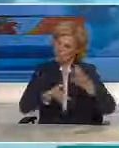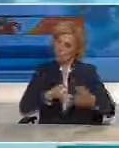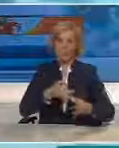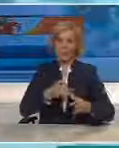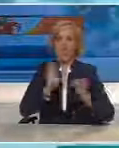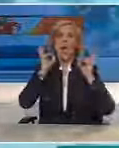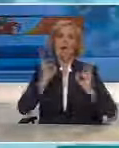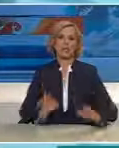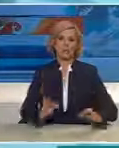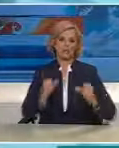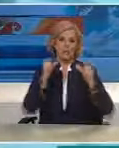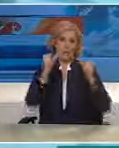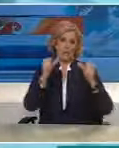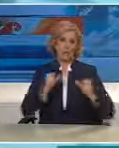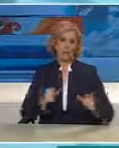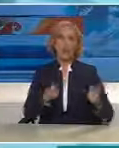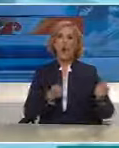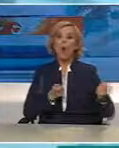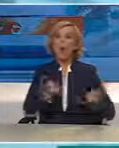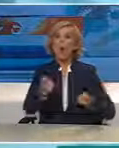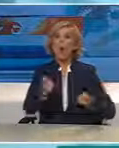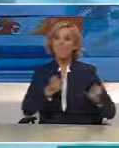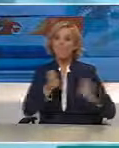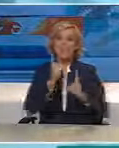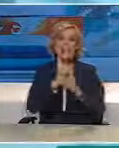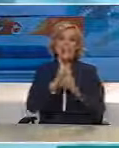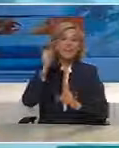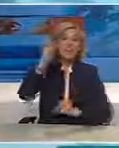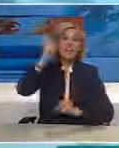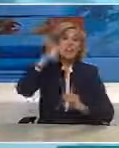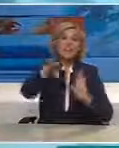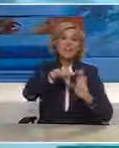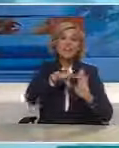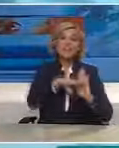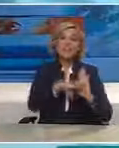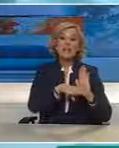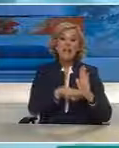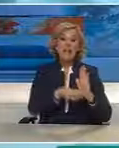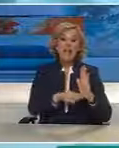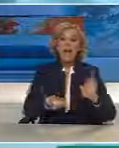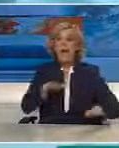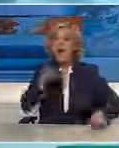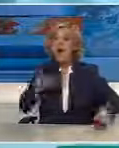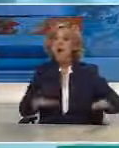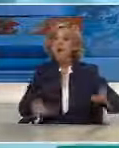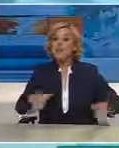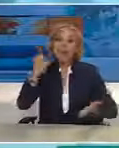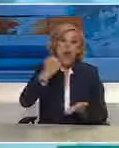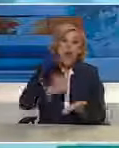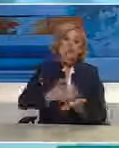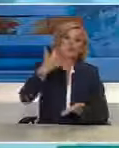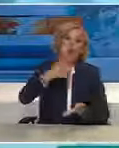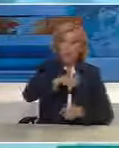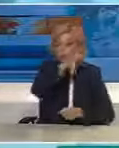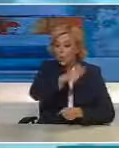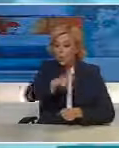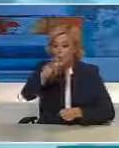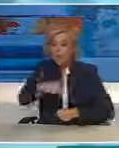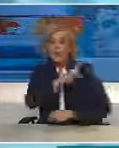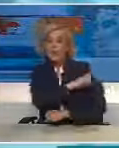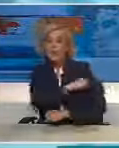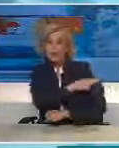Θα υιοθετηθούν οδηγίες με ειδικά κριτήρια ιεράρχησης, τα οποία θα αξιολογούν οι Επιτροπές Νοσοκομειακών Λοιμόξεων σε συνεργασία